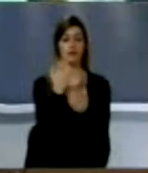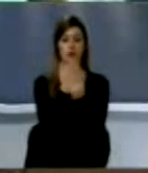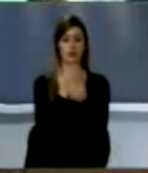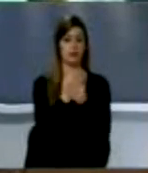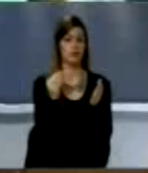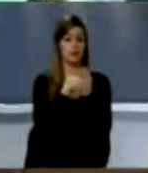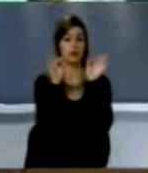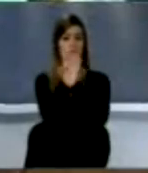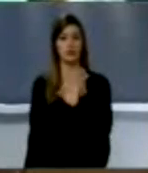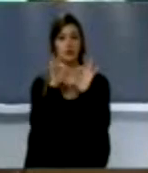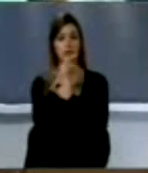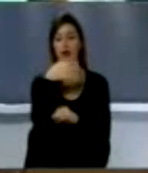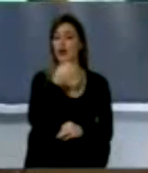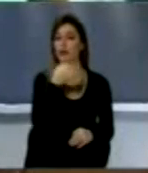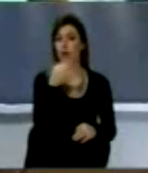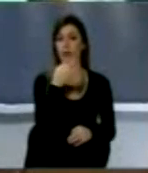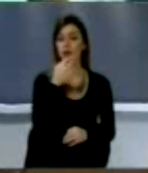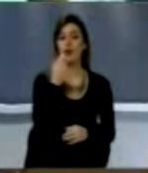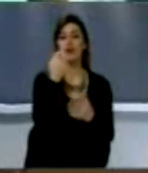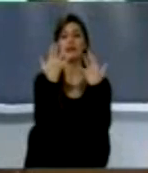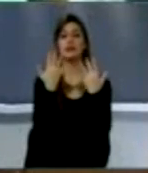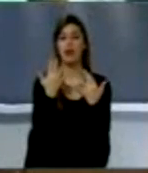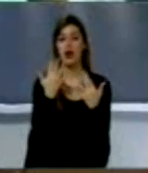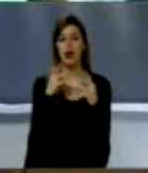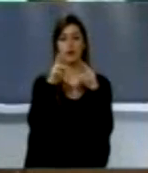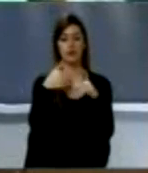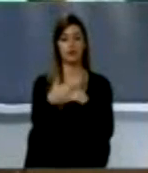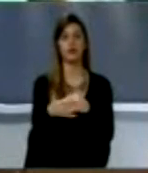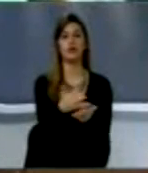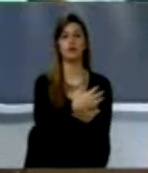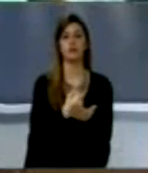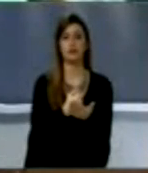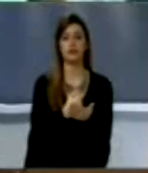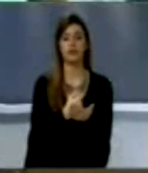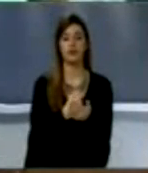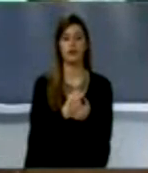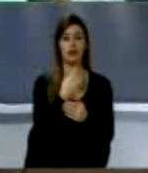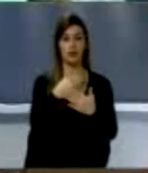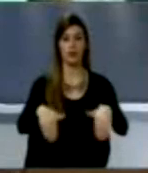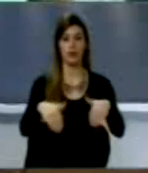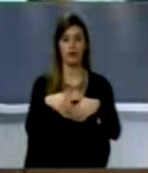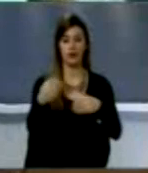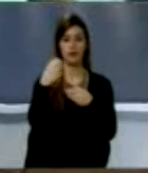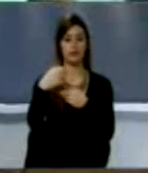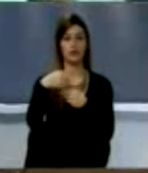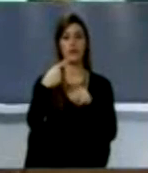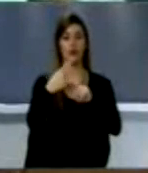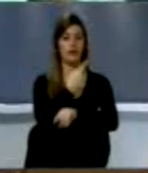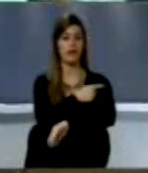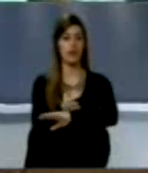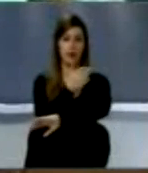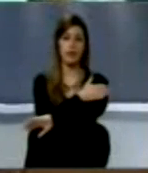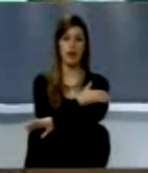nuk përmban asnjë informat për shumat që pritet të derdhë në këtë fond gjatë vitit dhe shumat e derdhura në vitin paraprak,